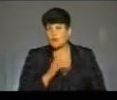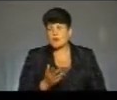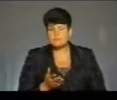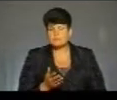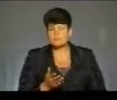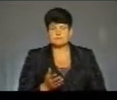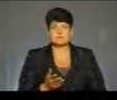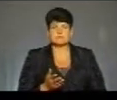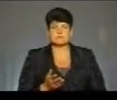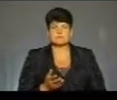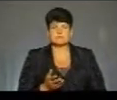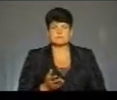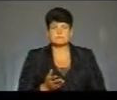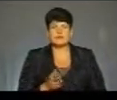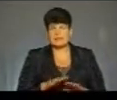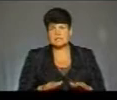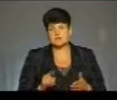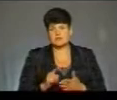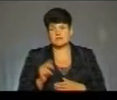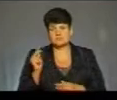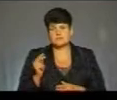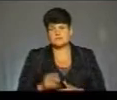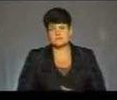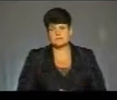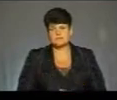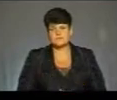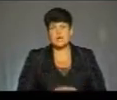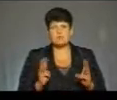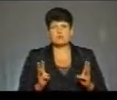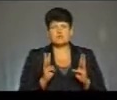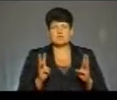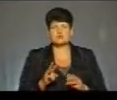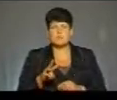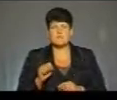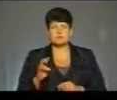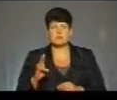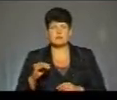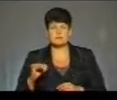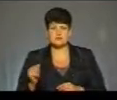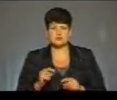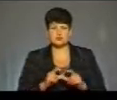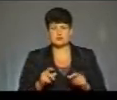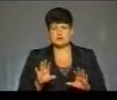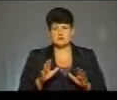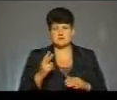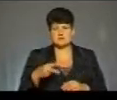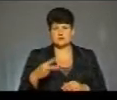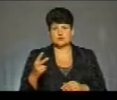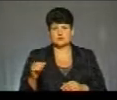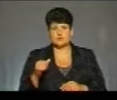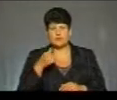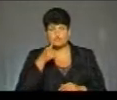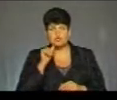А мусимо, десь діти мусять вчитися. Пожежа у Манаєвській школі на Зборівщині сталася 22 серпня.